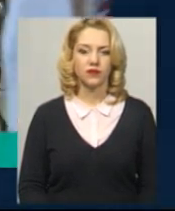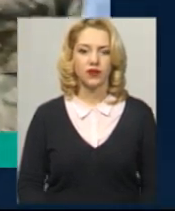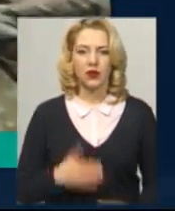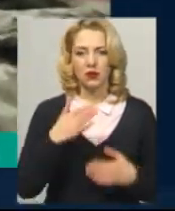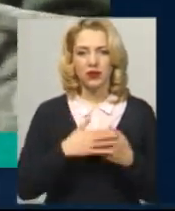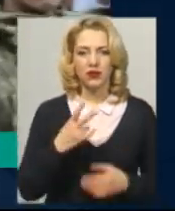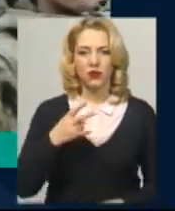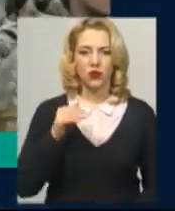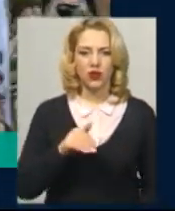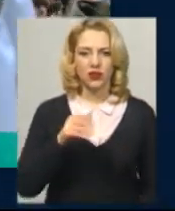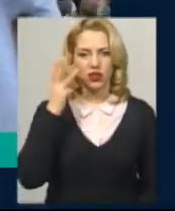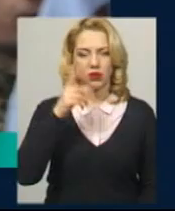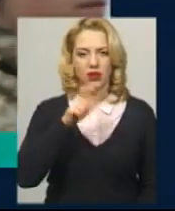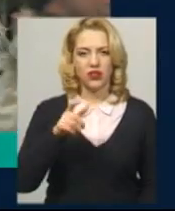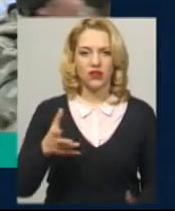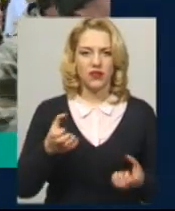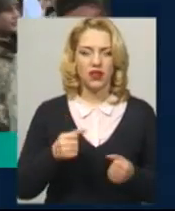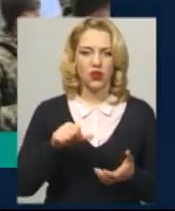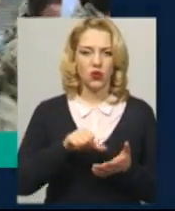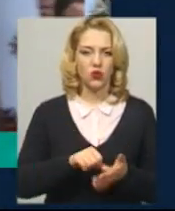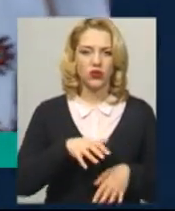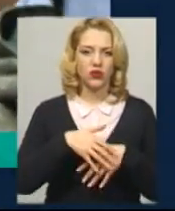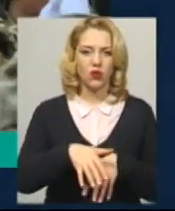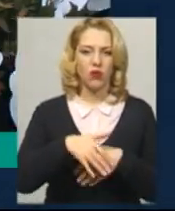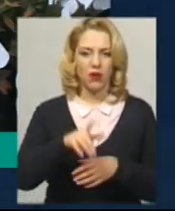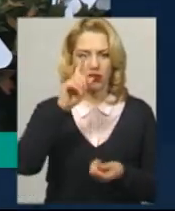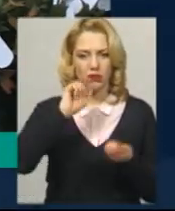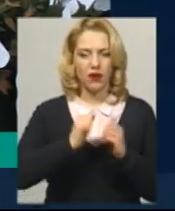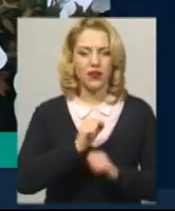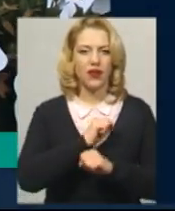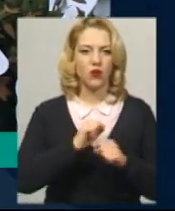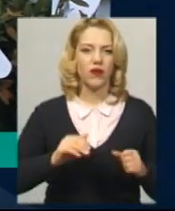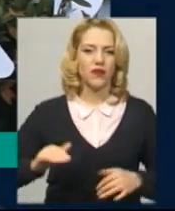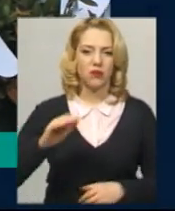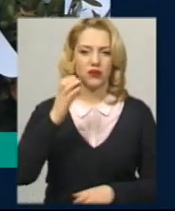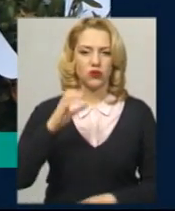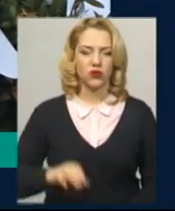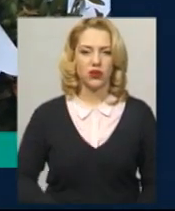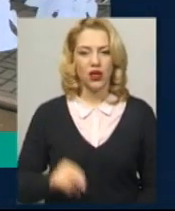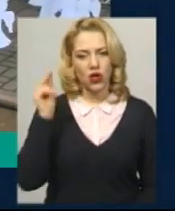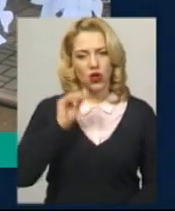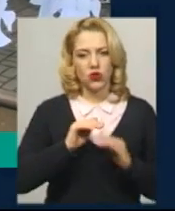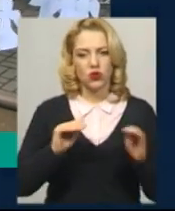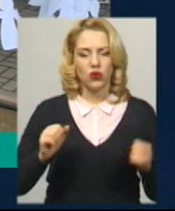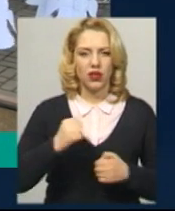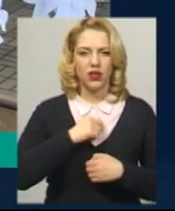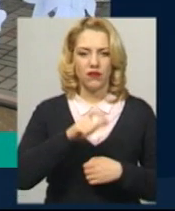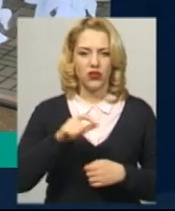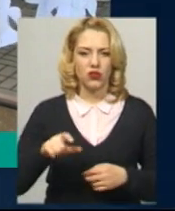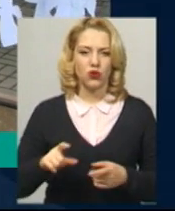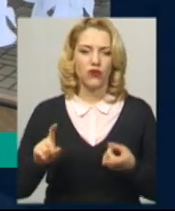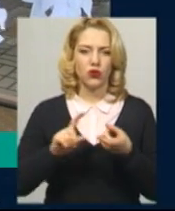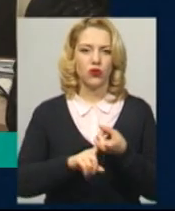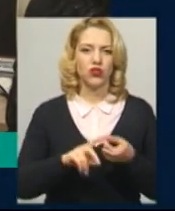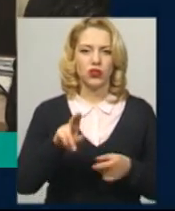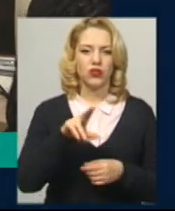Близько 2000 хмельничан взяли участь у марші пам'яті Героїв Небесної Сотні. Школярі та військові обласного центру долучилися до всеукраїнської акції